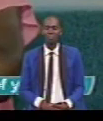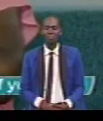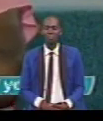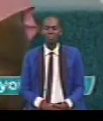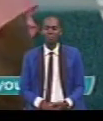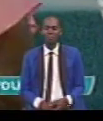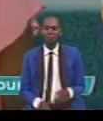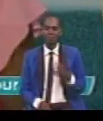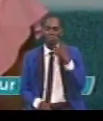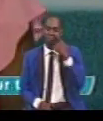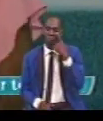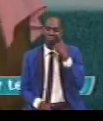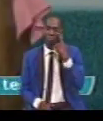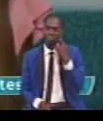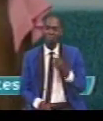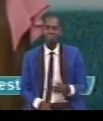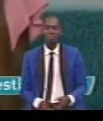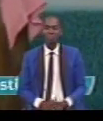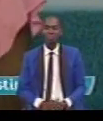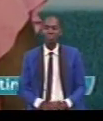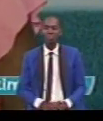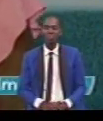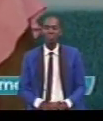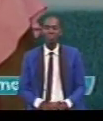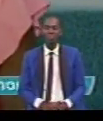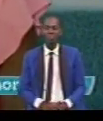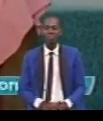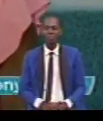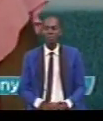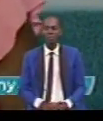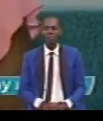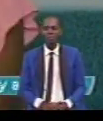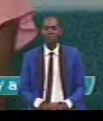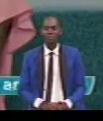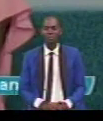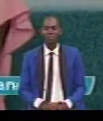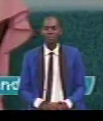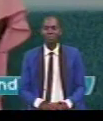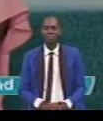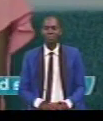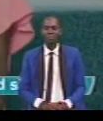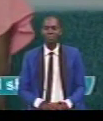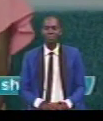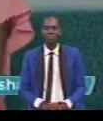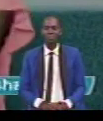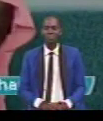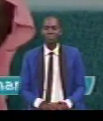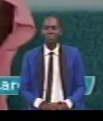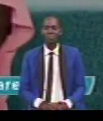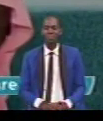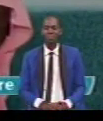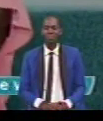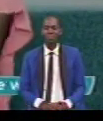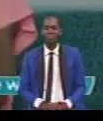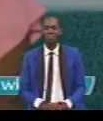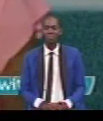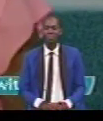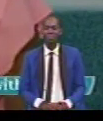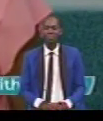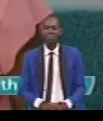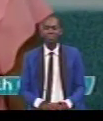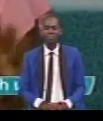tuisa mumini basfuti. Kwena achi njimi afi. Hey, ni nomba to achi safi kanombe vele au mwala enda. Hey, to achi pageti